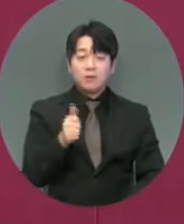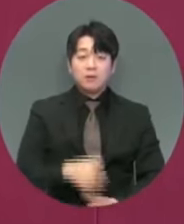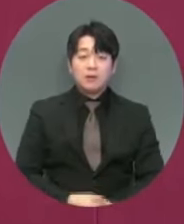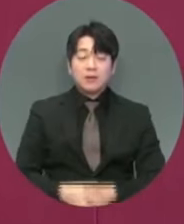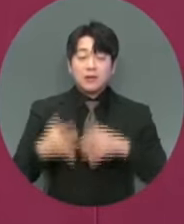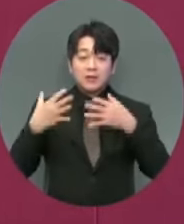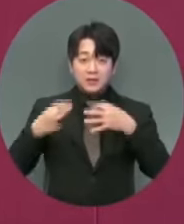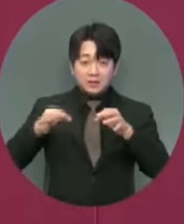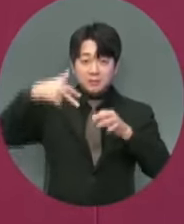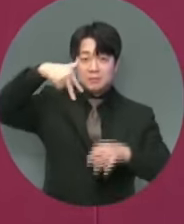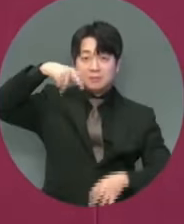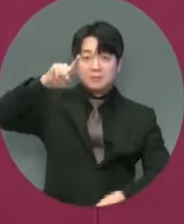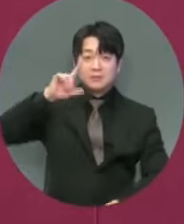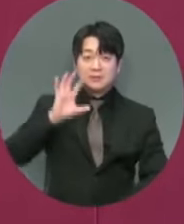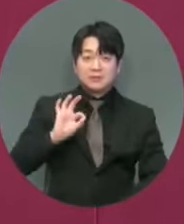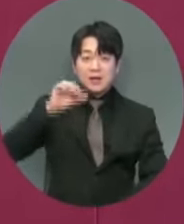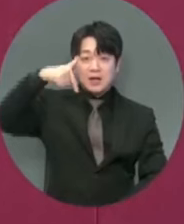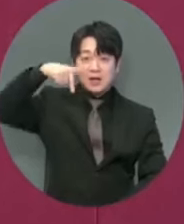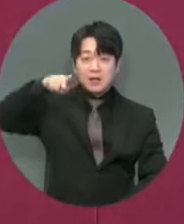김창겸 의원,